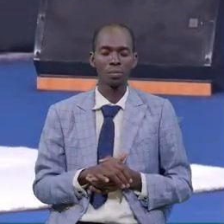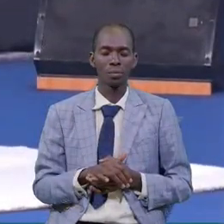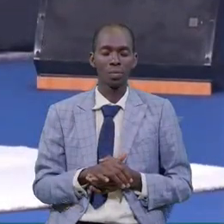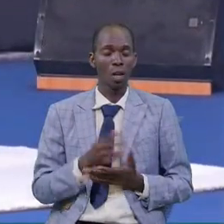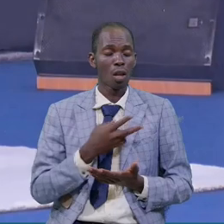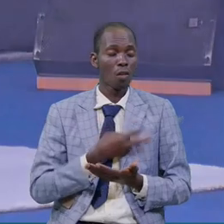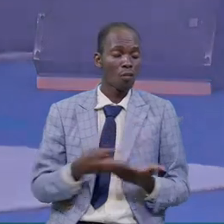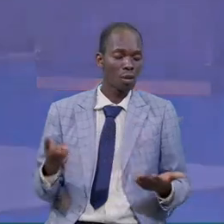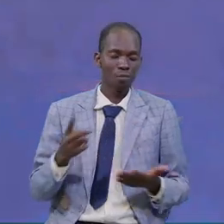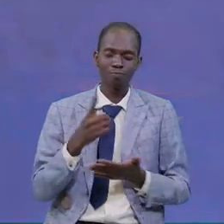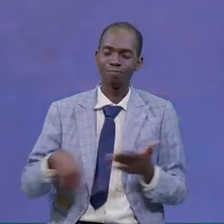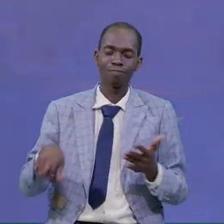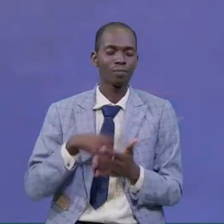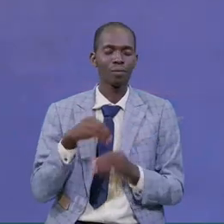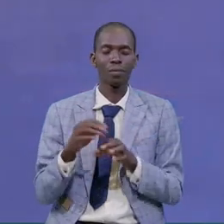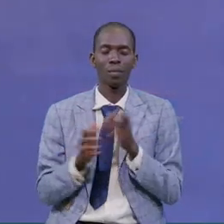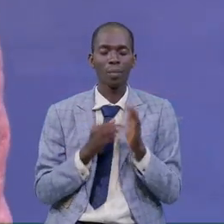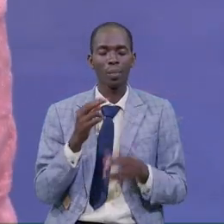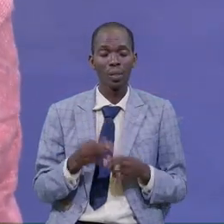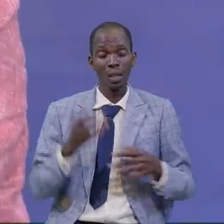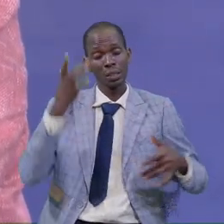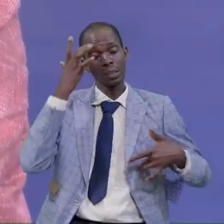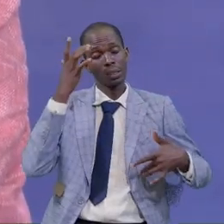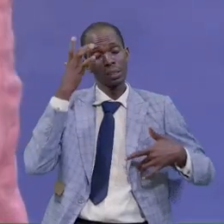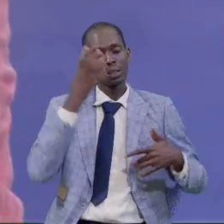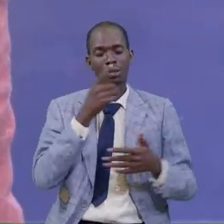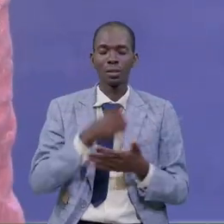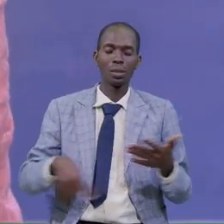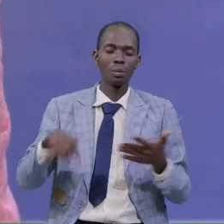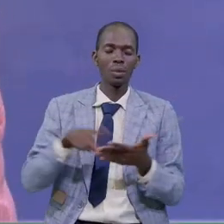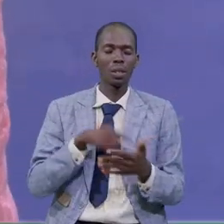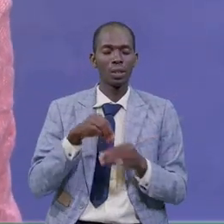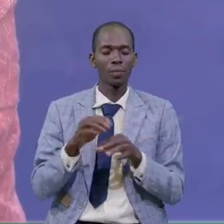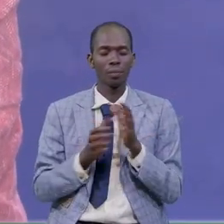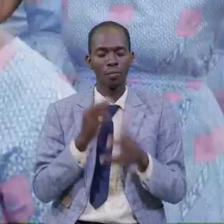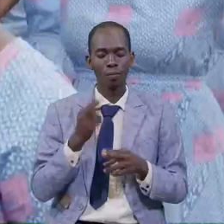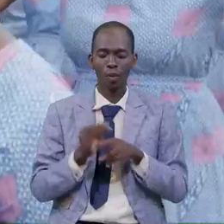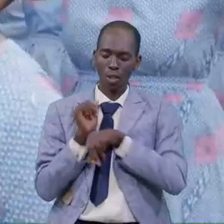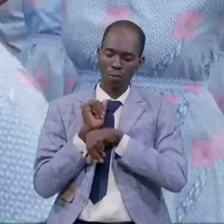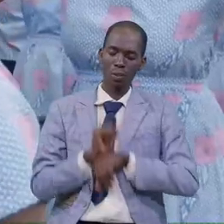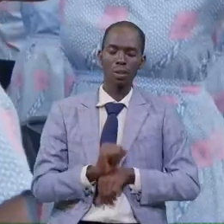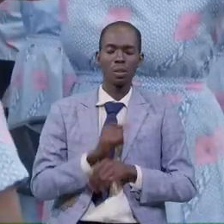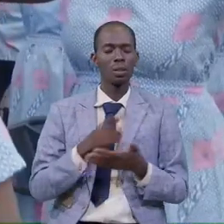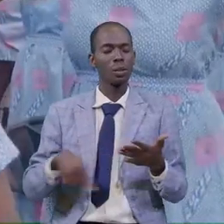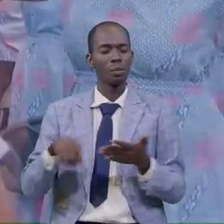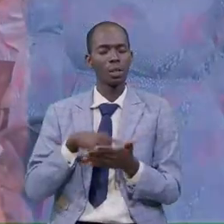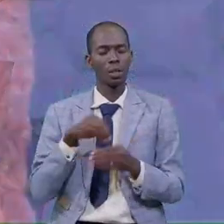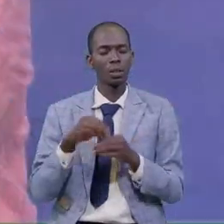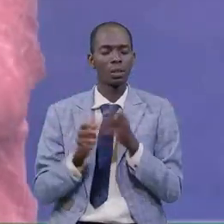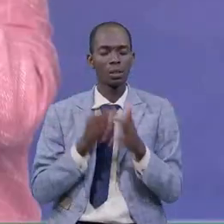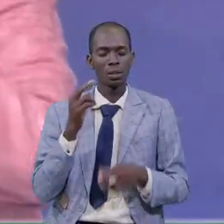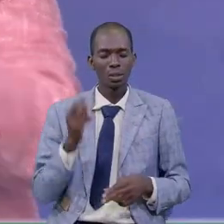L'échec est annulé, maladie est annulée, oppression annulée,